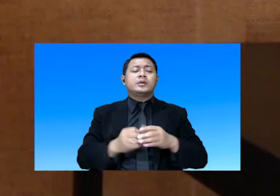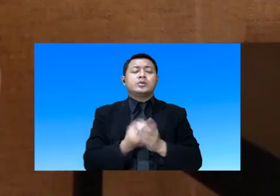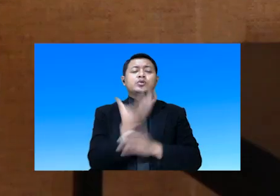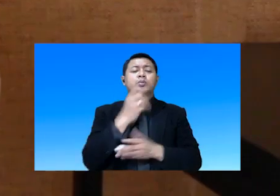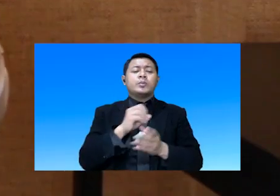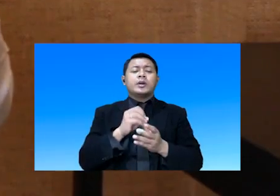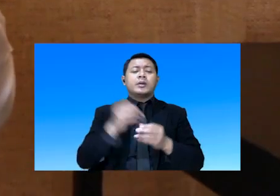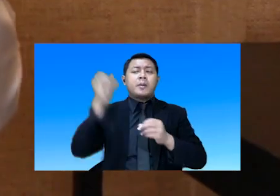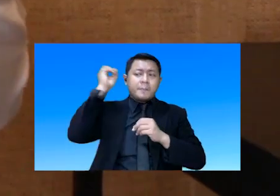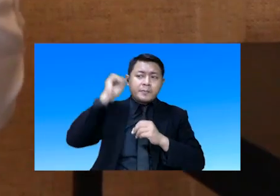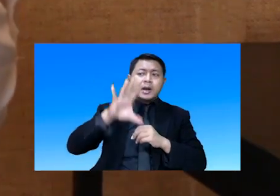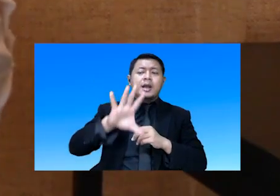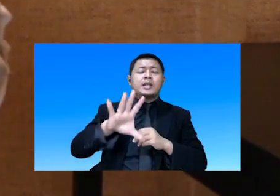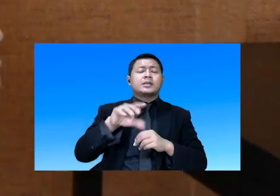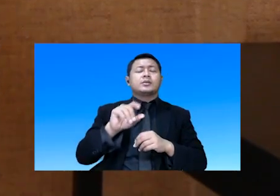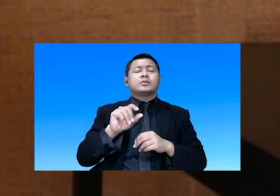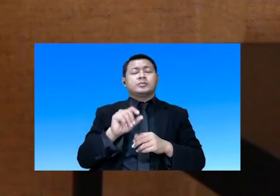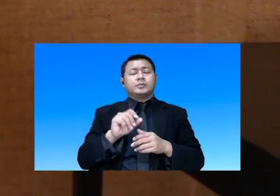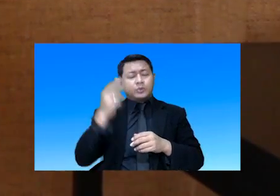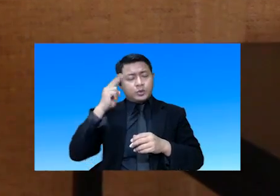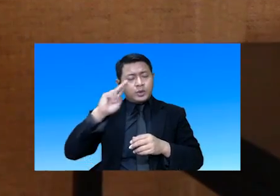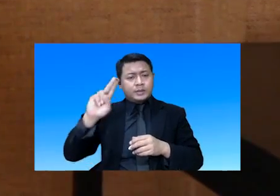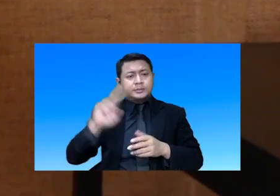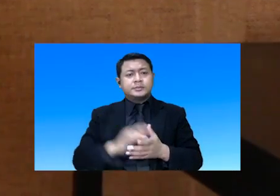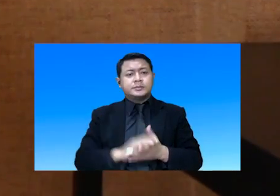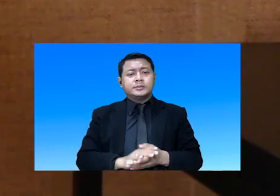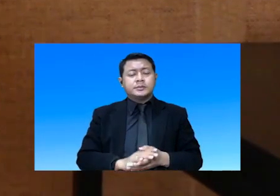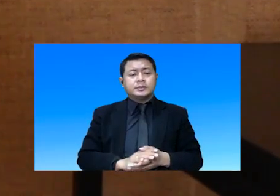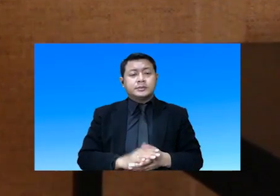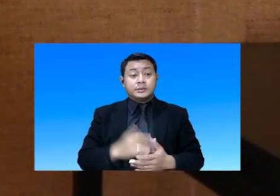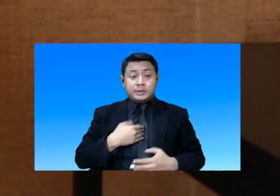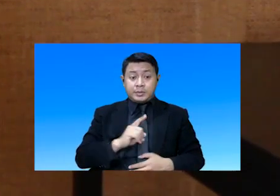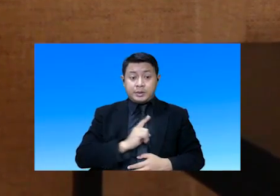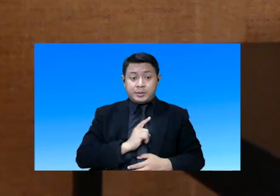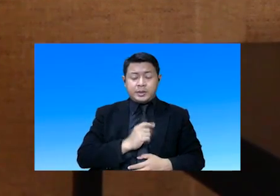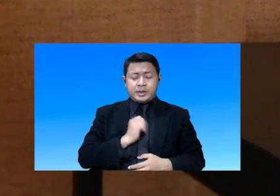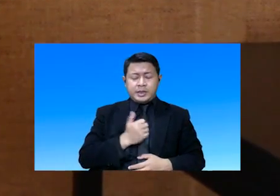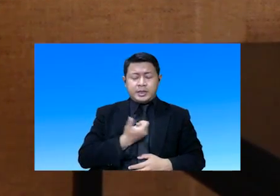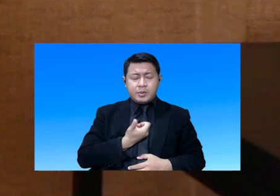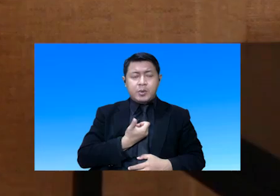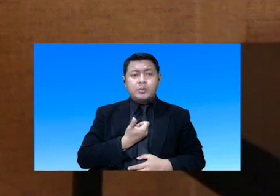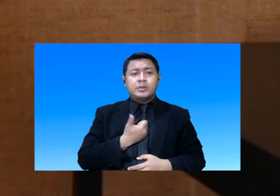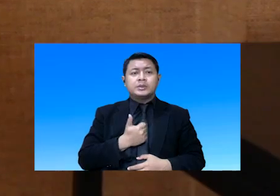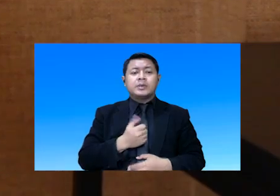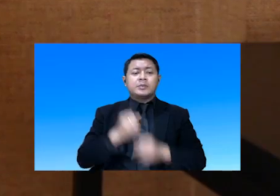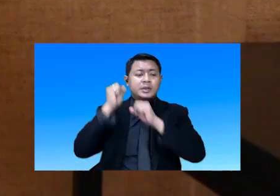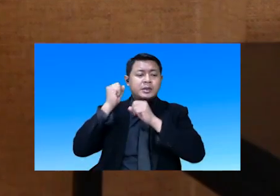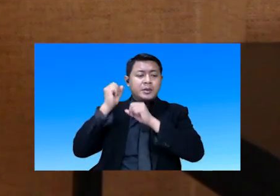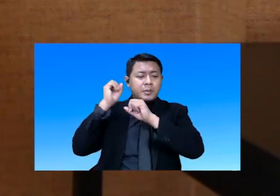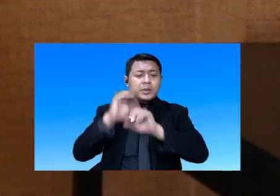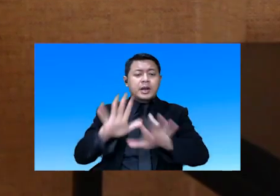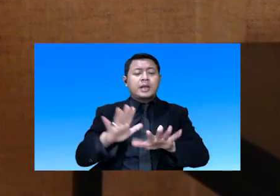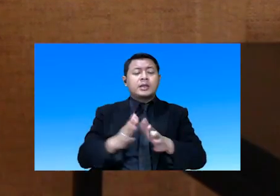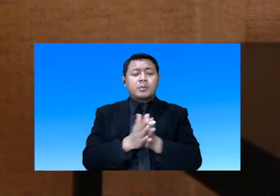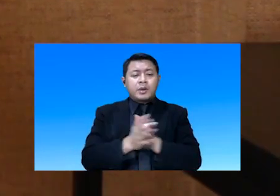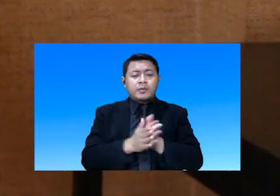Jadi kalau saya pribadi, saya tentu ingin bisa menjadi berkat atau menjadi manfaat bagi